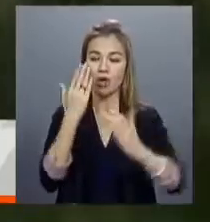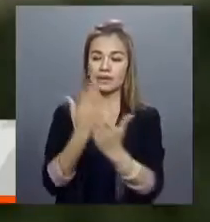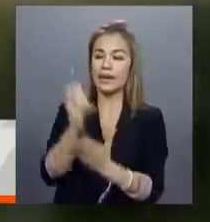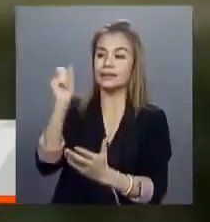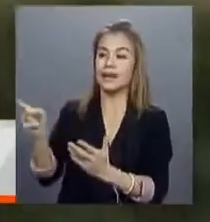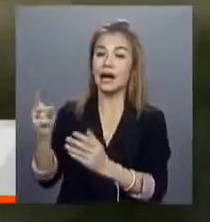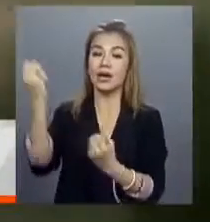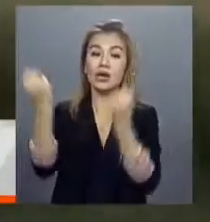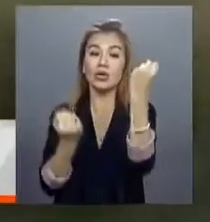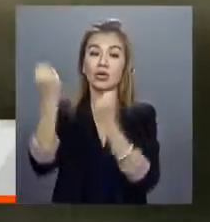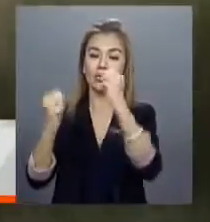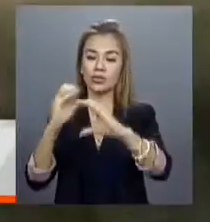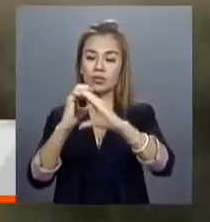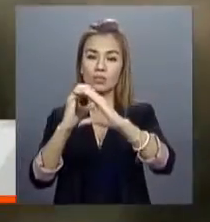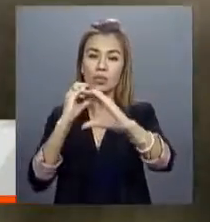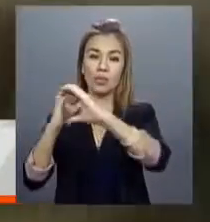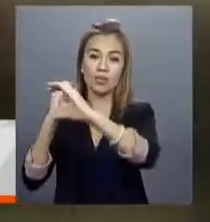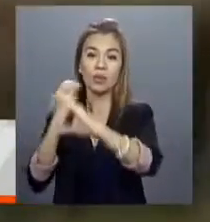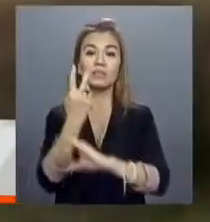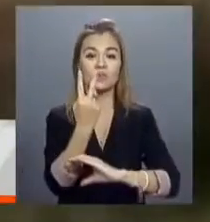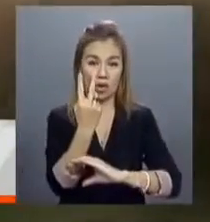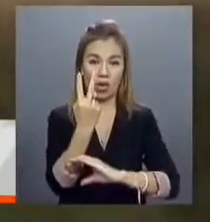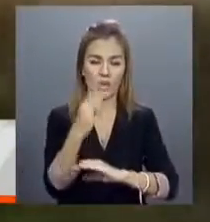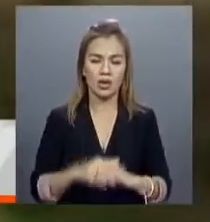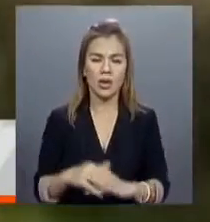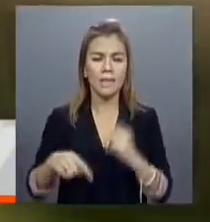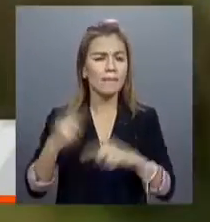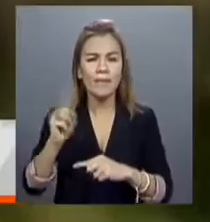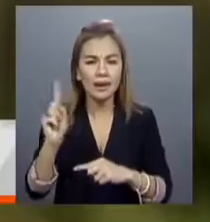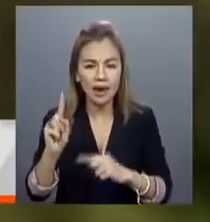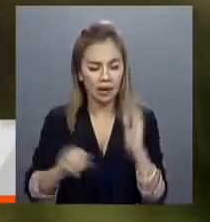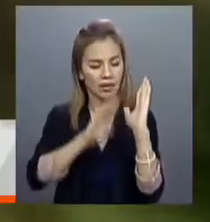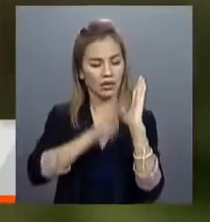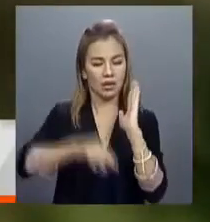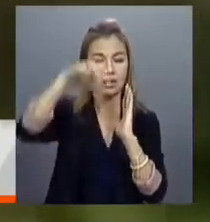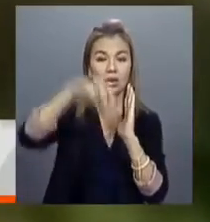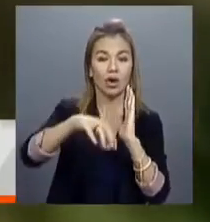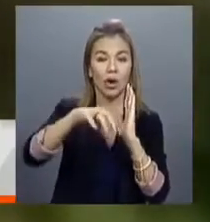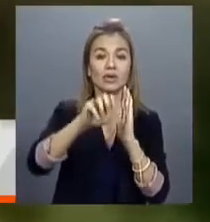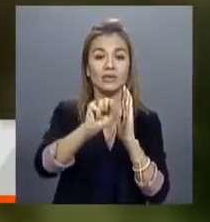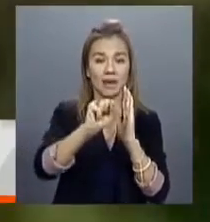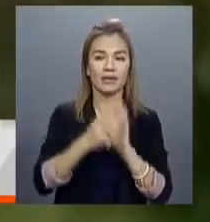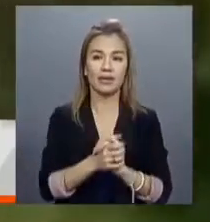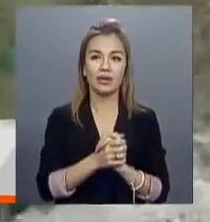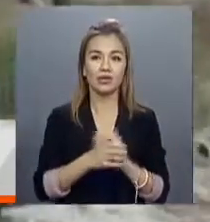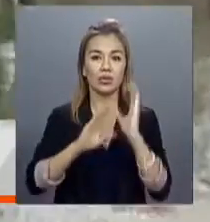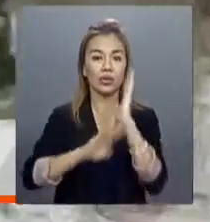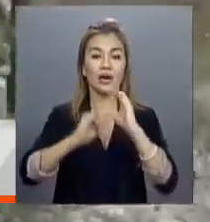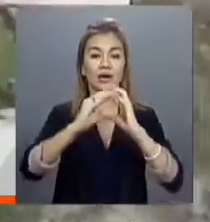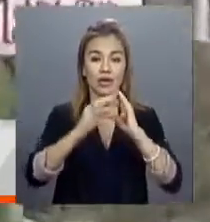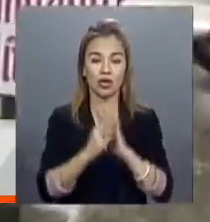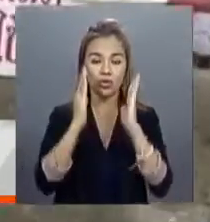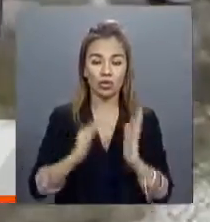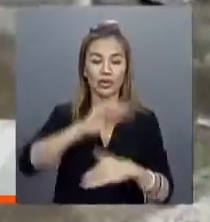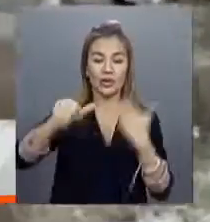นำเที่ยวชื่อคุณสมพงษ์จำนวน 2คันเพื่อเดินทางไปสัมมนาที่เกาะเสม็ดจังหวัดระยองโดยมีพนักงานร่วมเดินทางไปด้วย